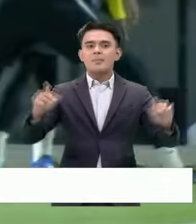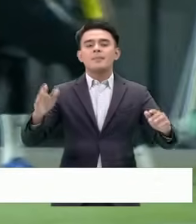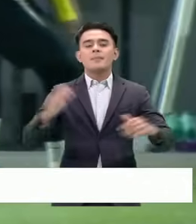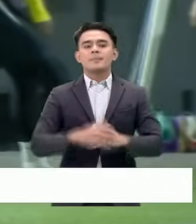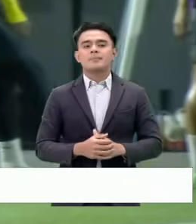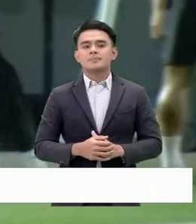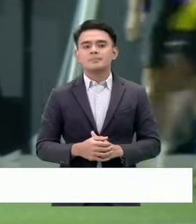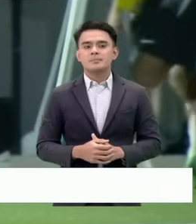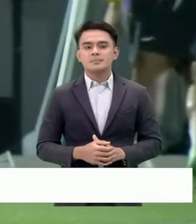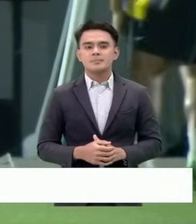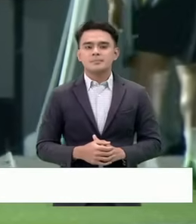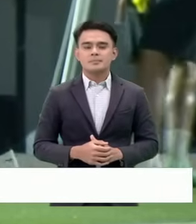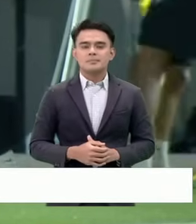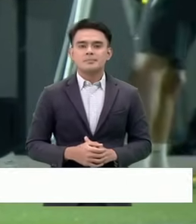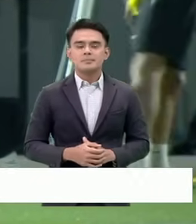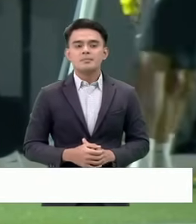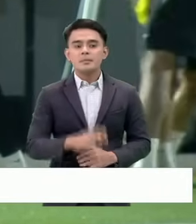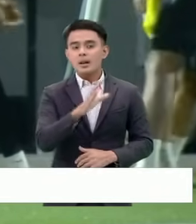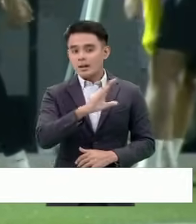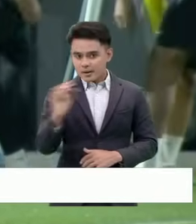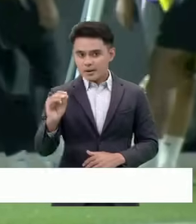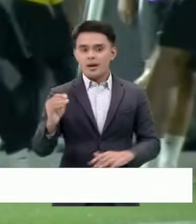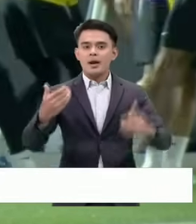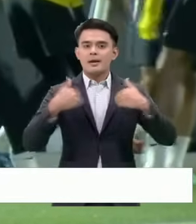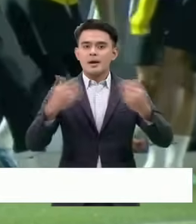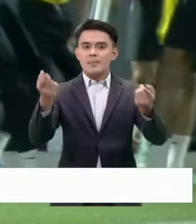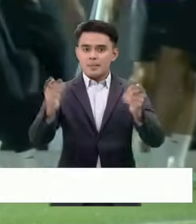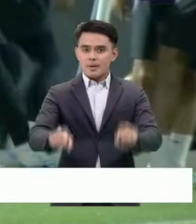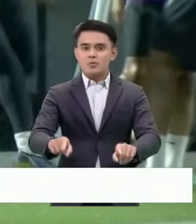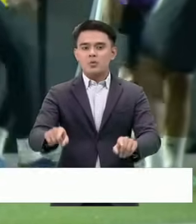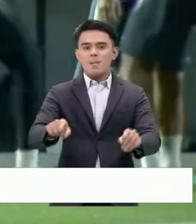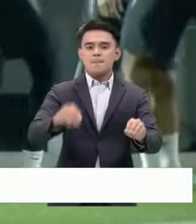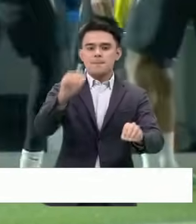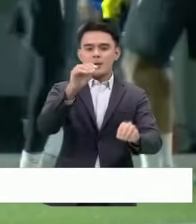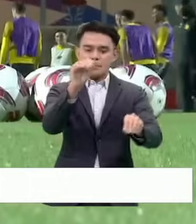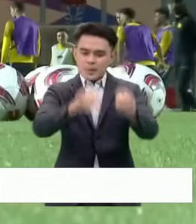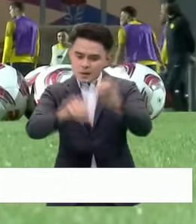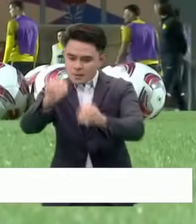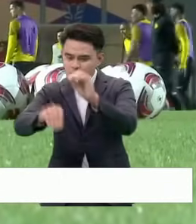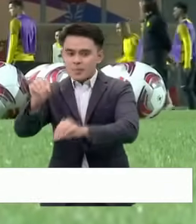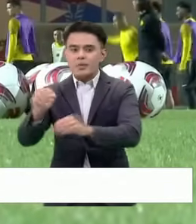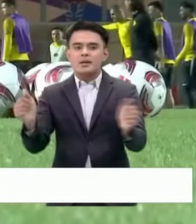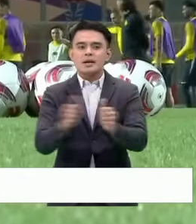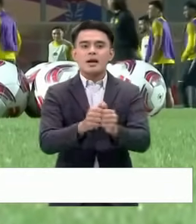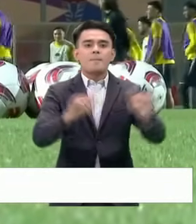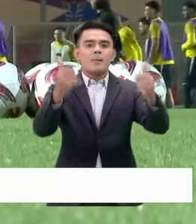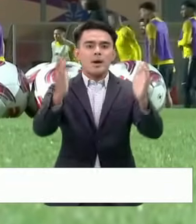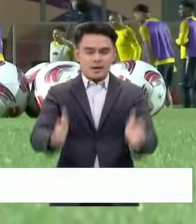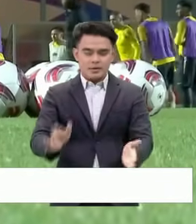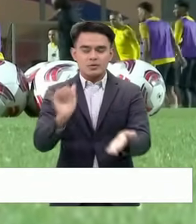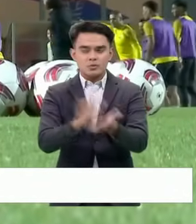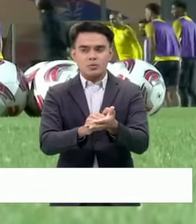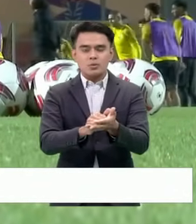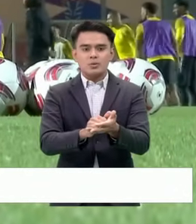peminat bola sepak tanah air dijangka akan berlaku rombakan membabitkan beberapa posisi terutama di